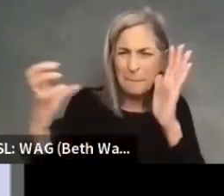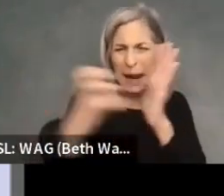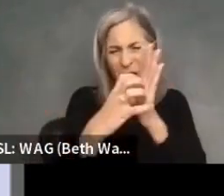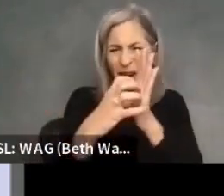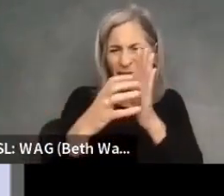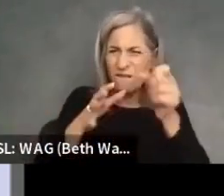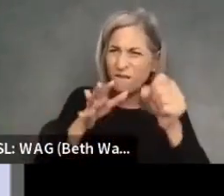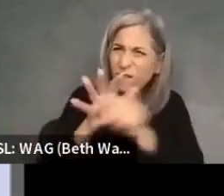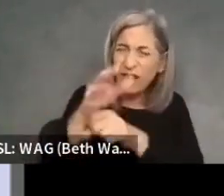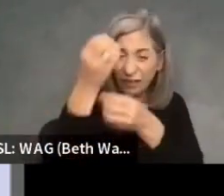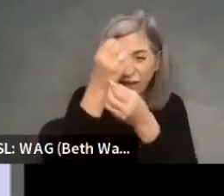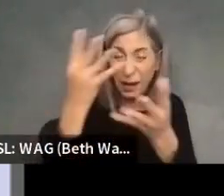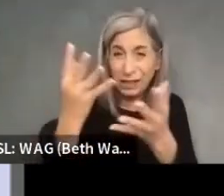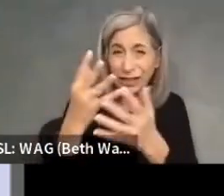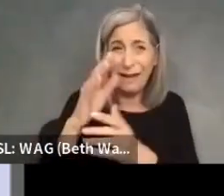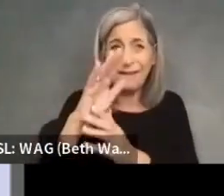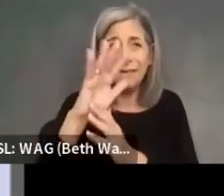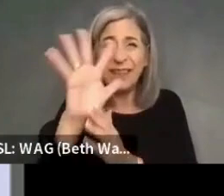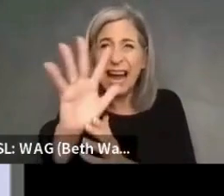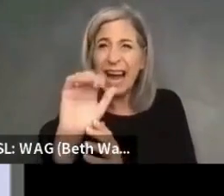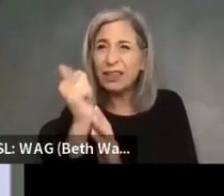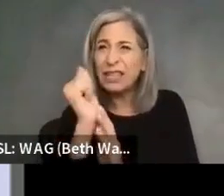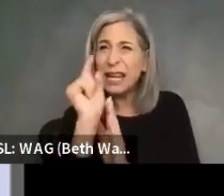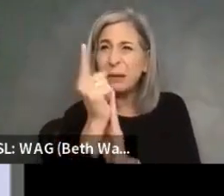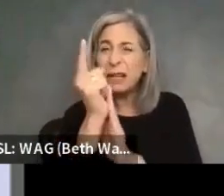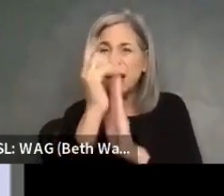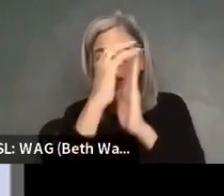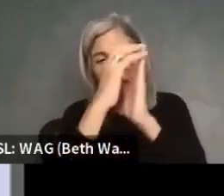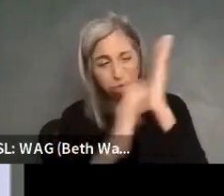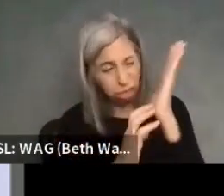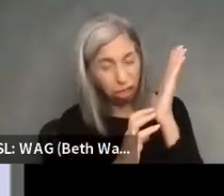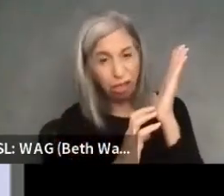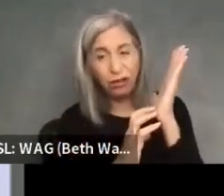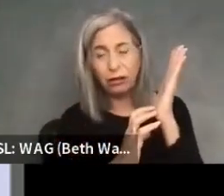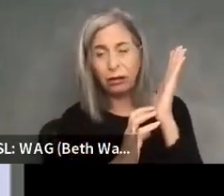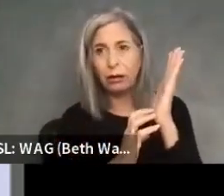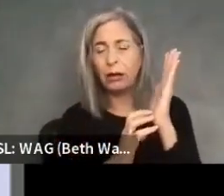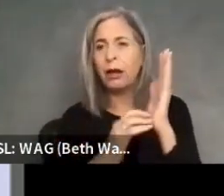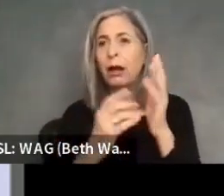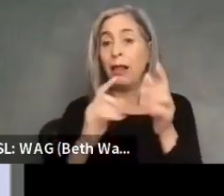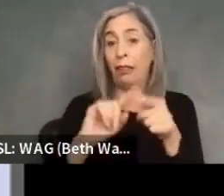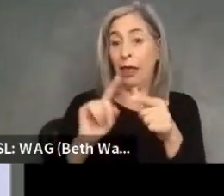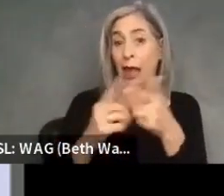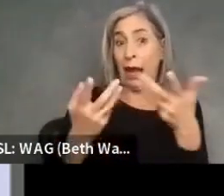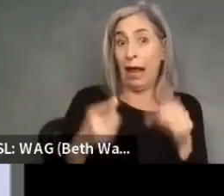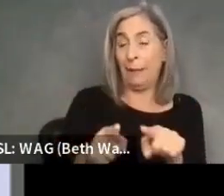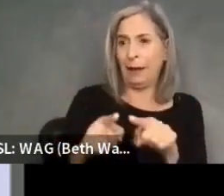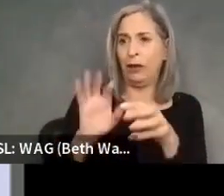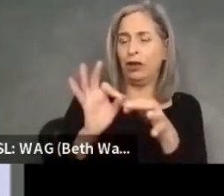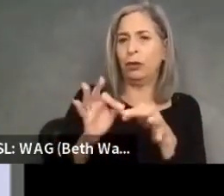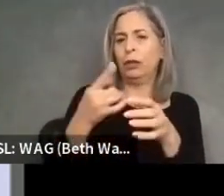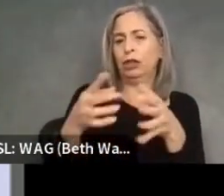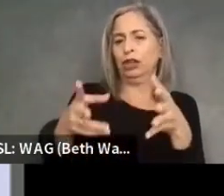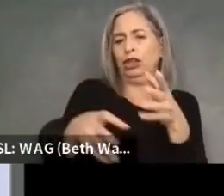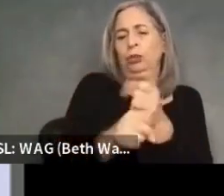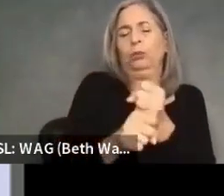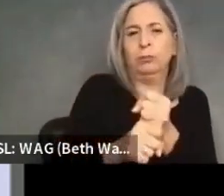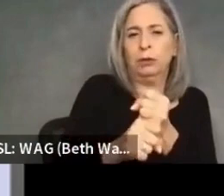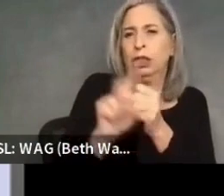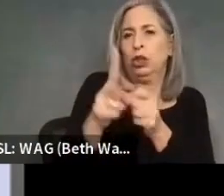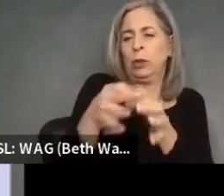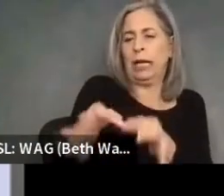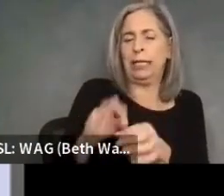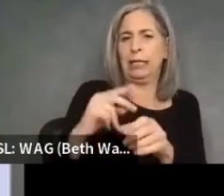译有出现，但是他们翻译没有做好他们自己的工作，并没有做完翻